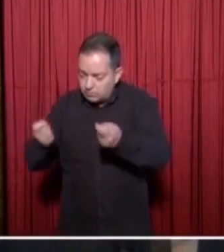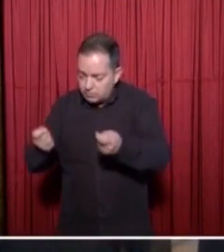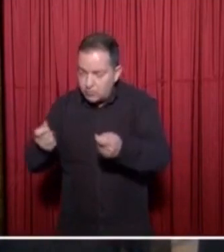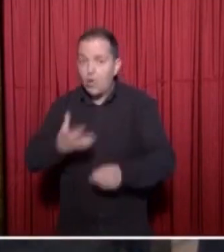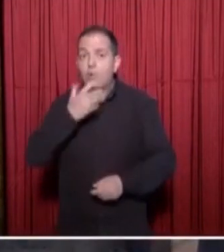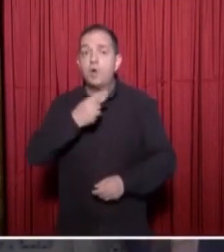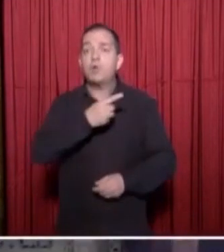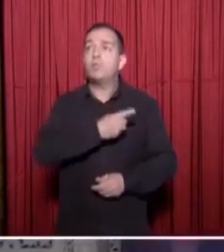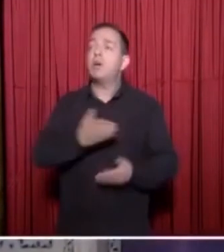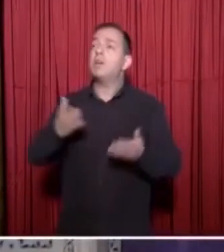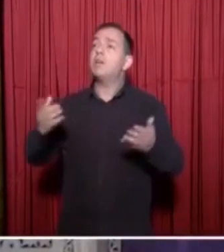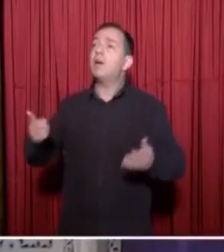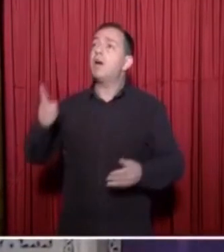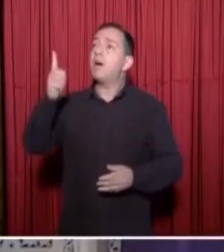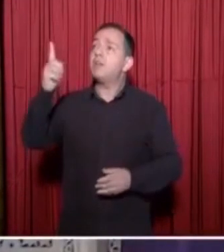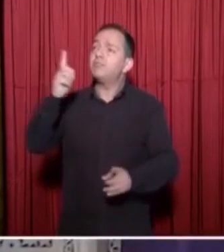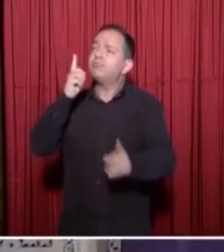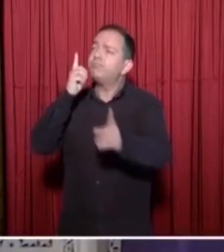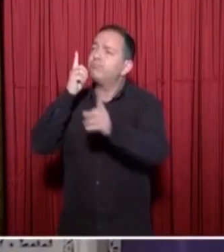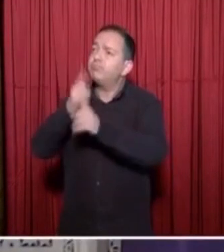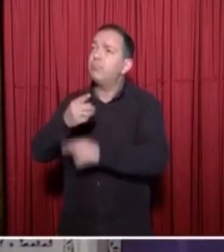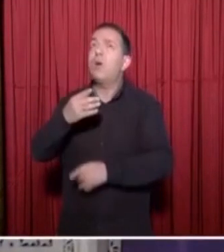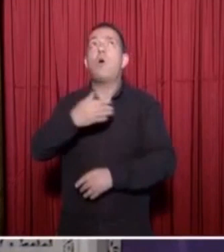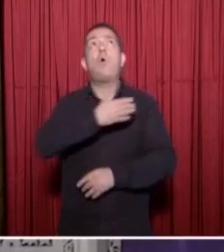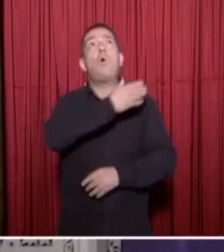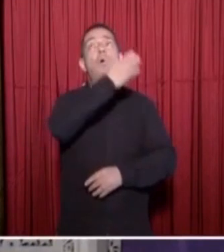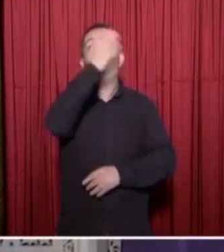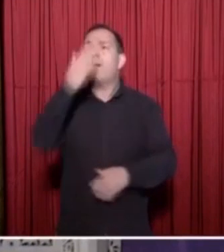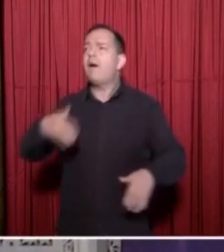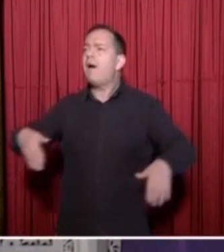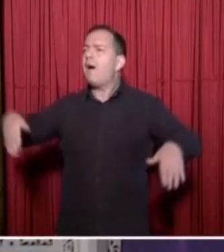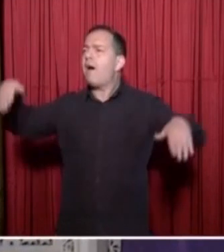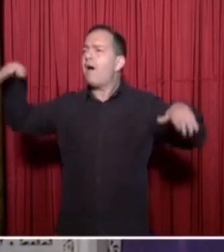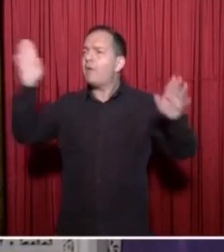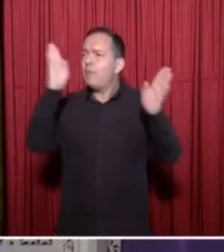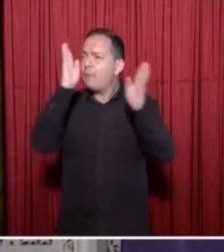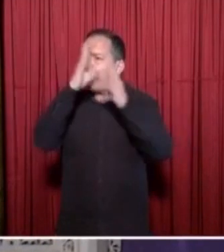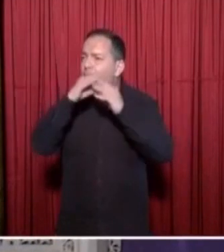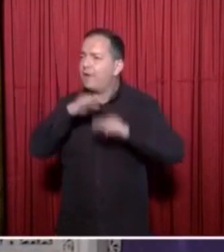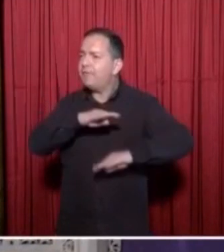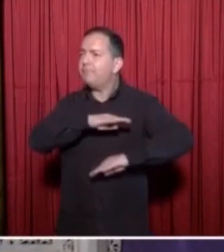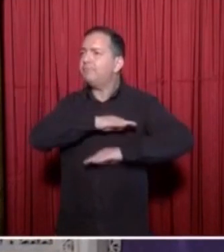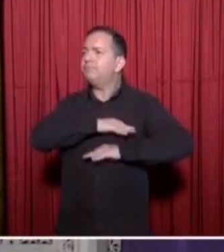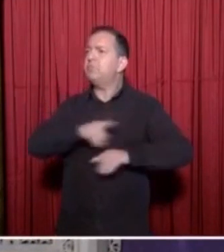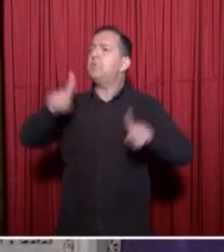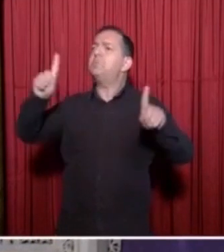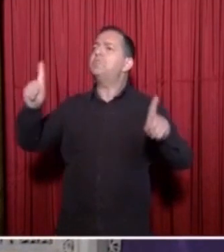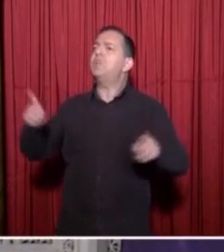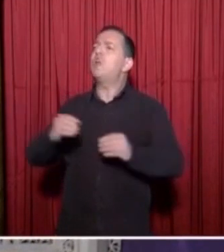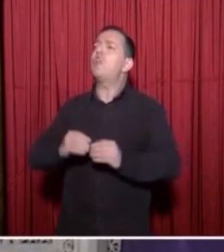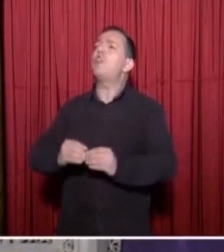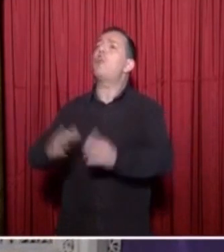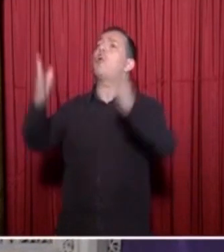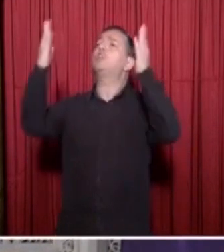Ότι σε ένωση πάσε δυνάμεις των ουρανών και εσύ την δόξαν αναπέμπωση